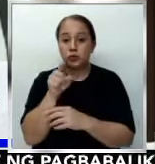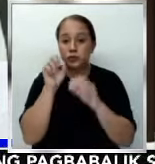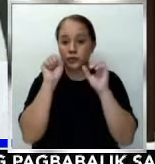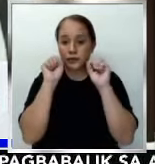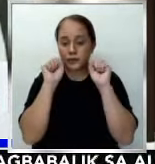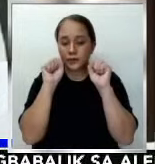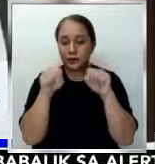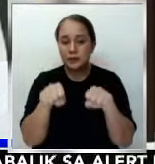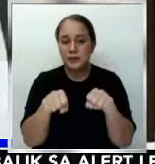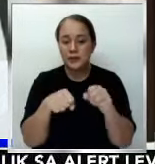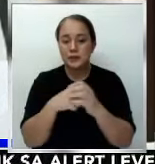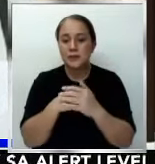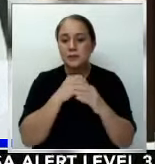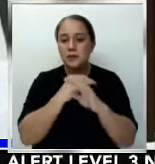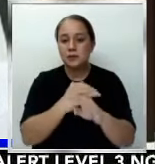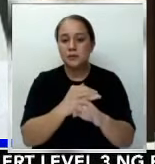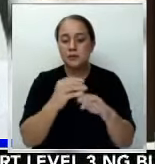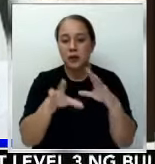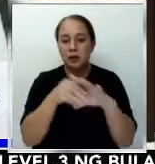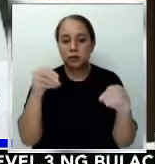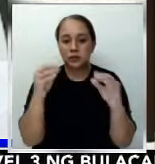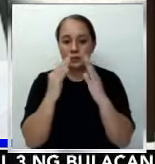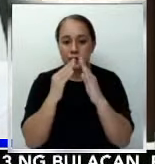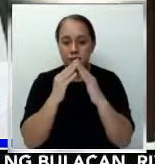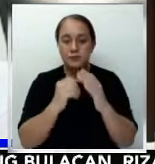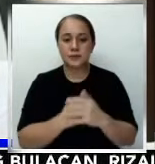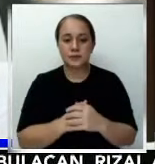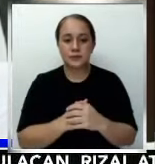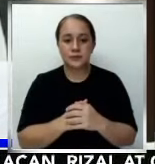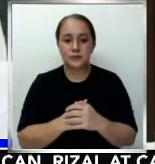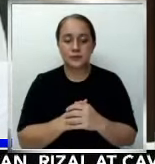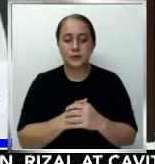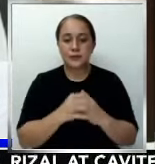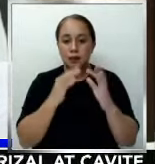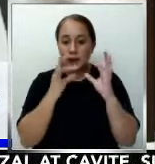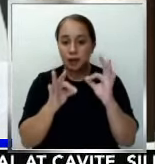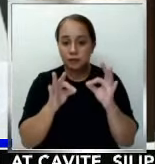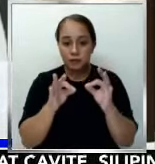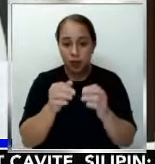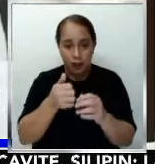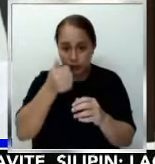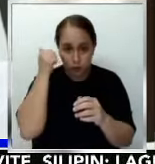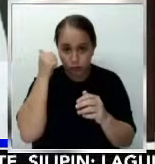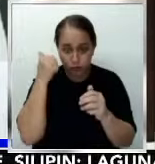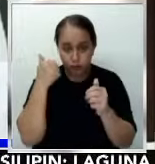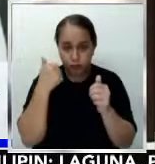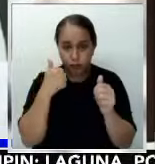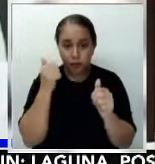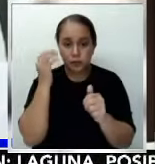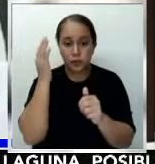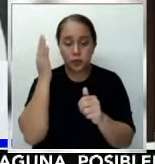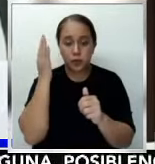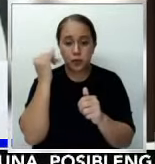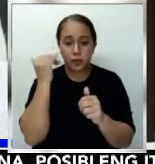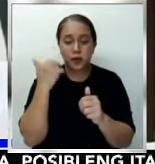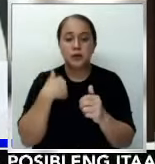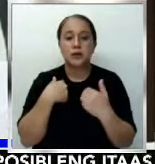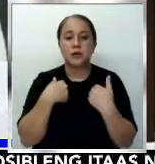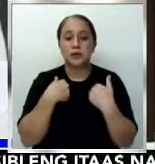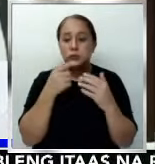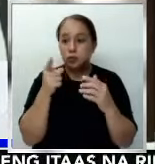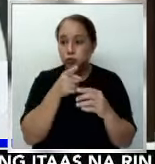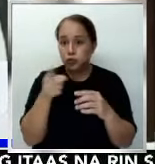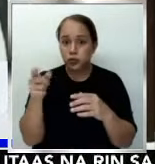them from leaving the house. And if they refuse, because they are persons in authority, you